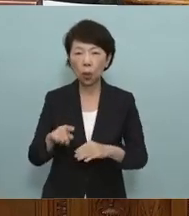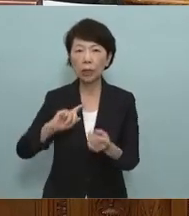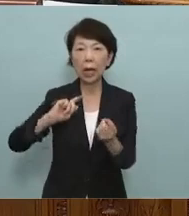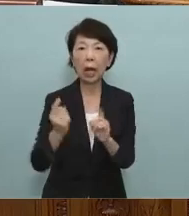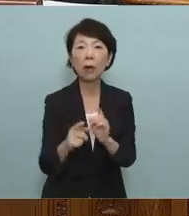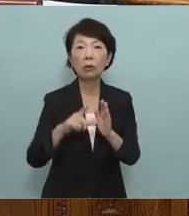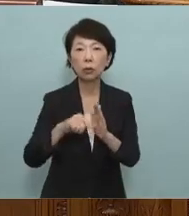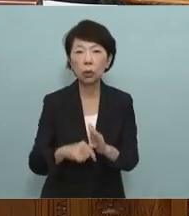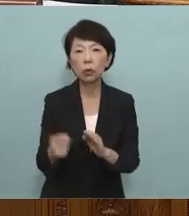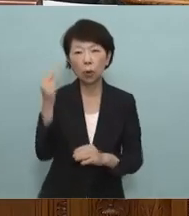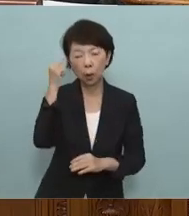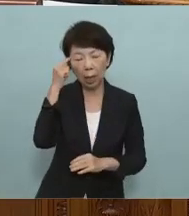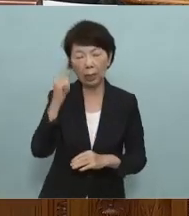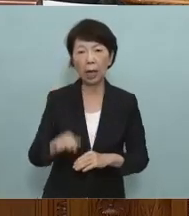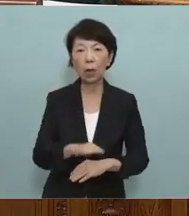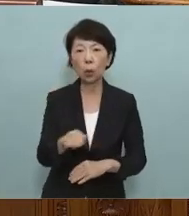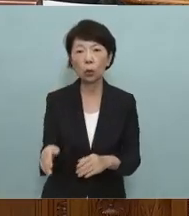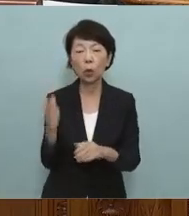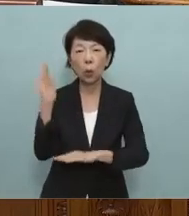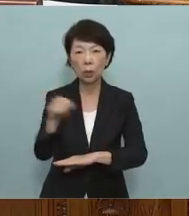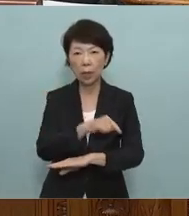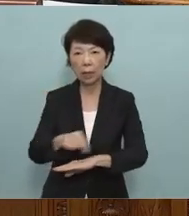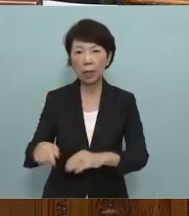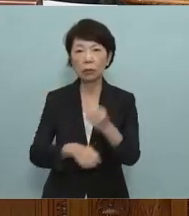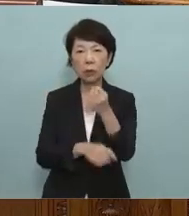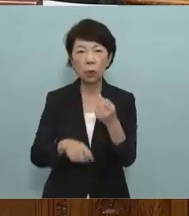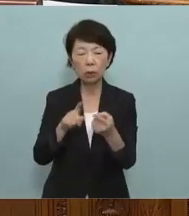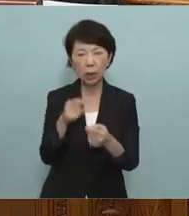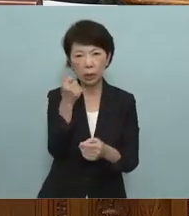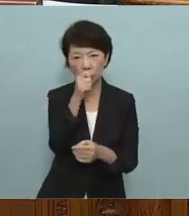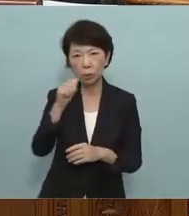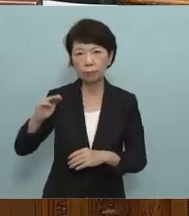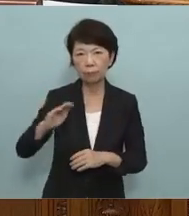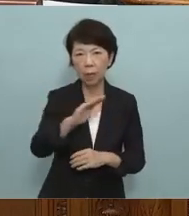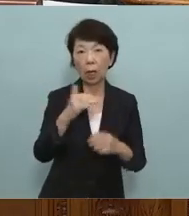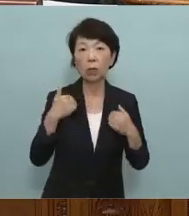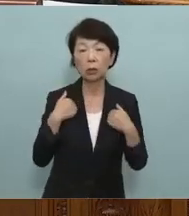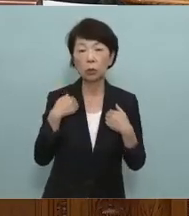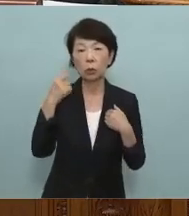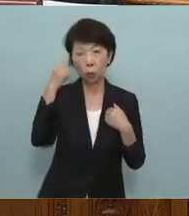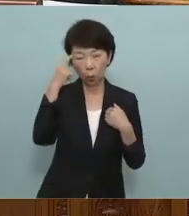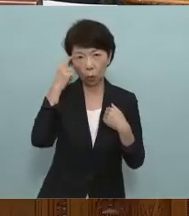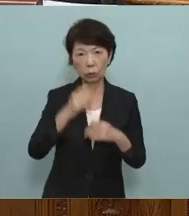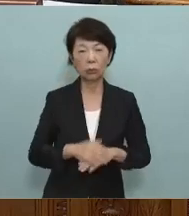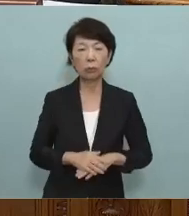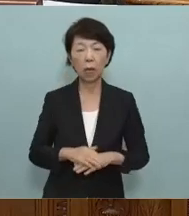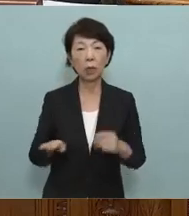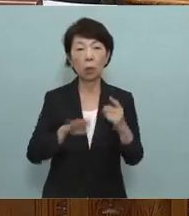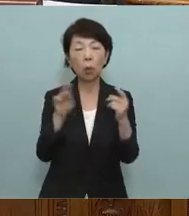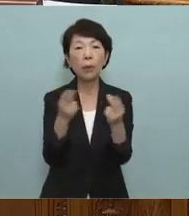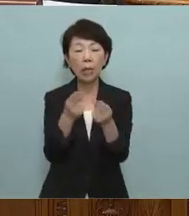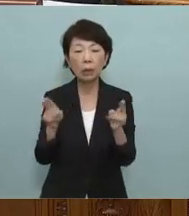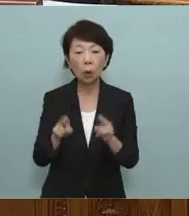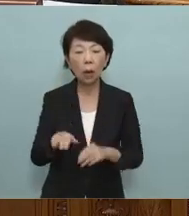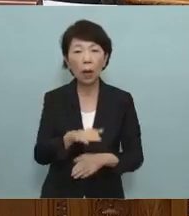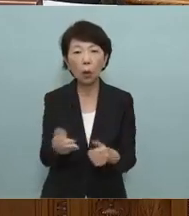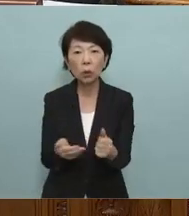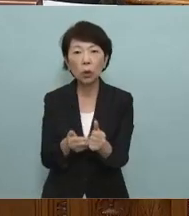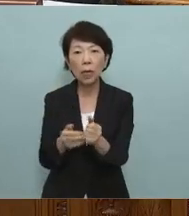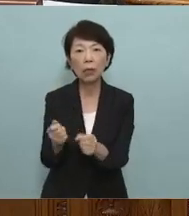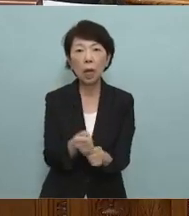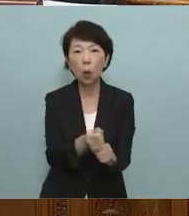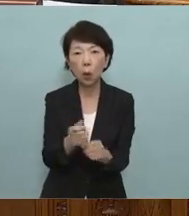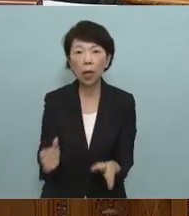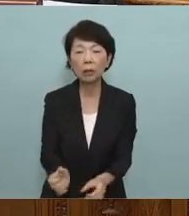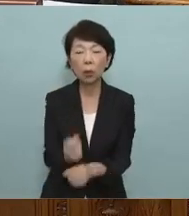として、子ども政策を抜本的に充実していくべきと考えます。公明党は子育て応援トータ